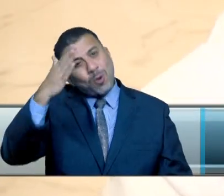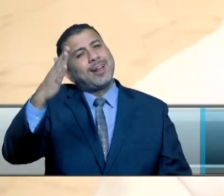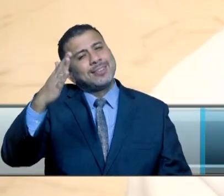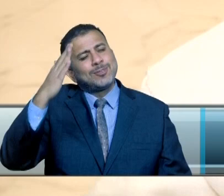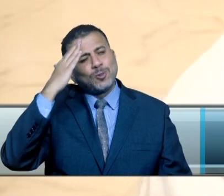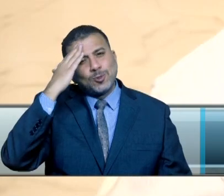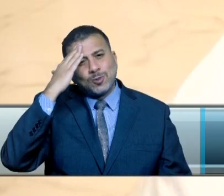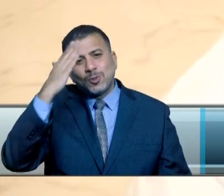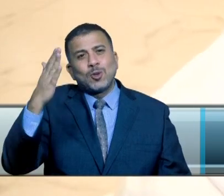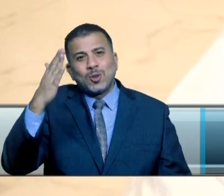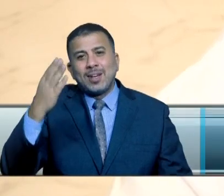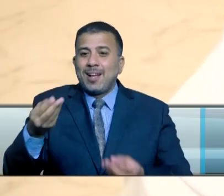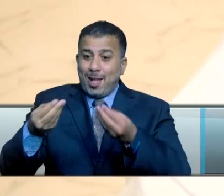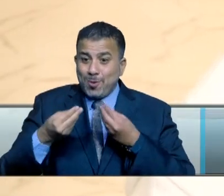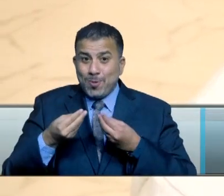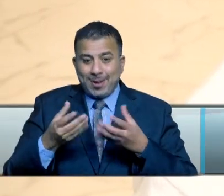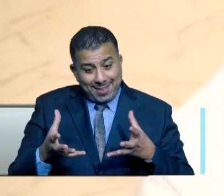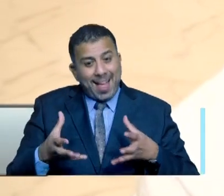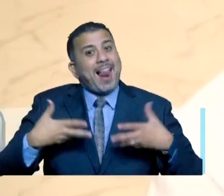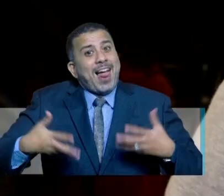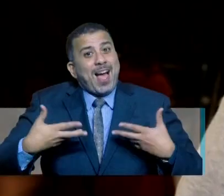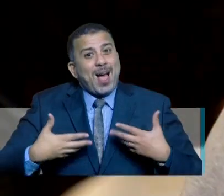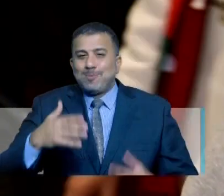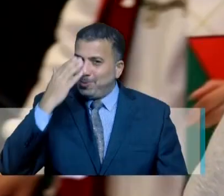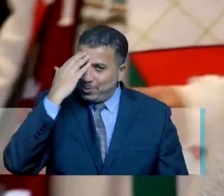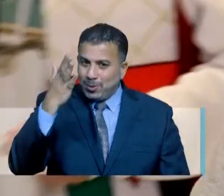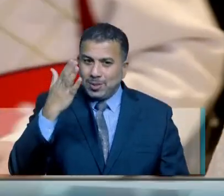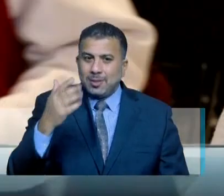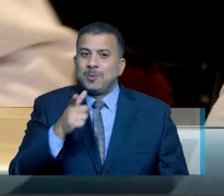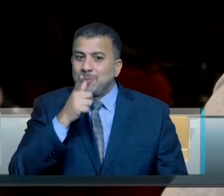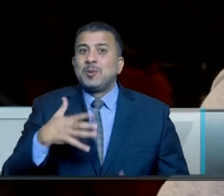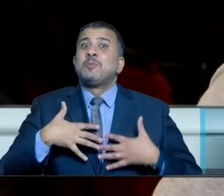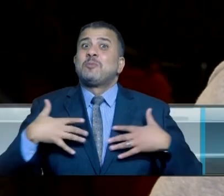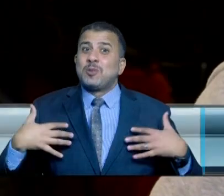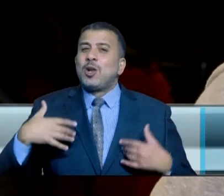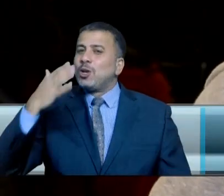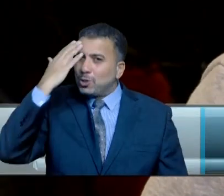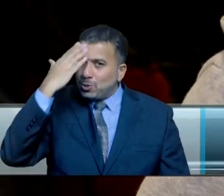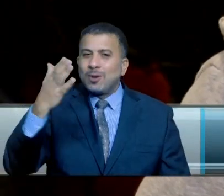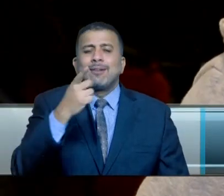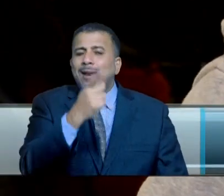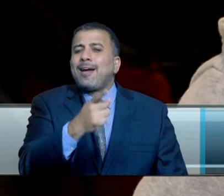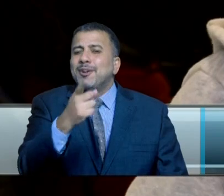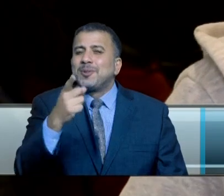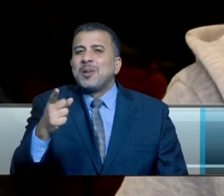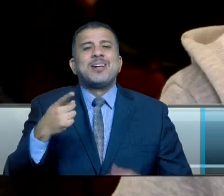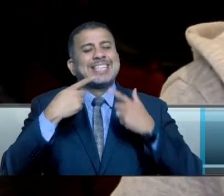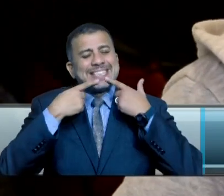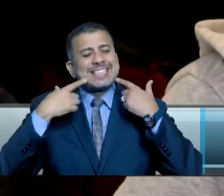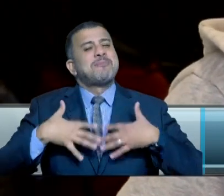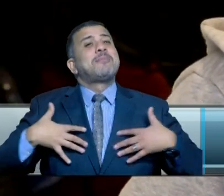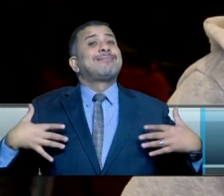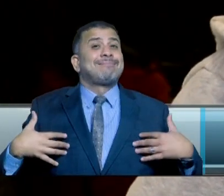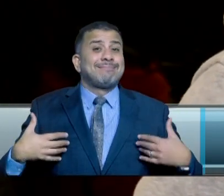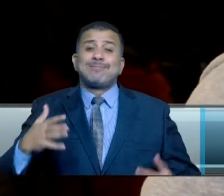وشكرا اعطونا العاب شكرا لكم انبسطنا معكم وشكرا لكم وغيرنا